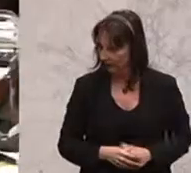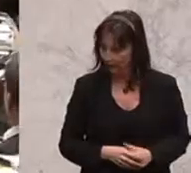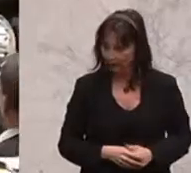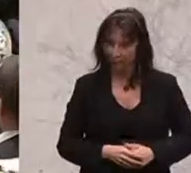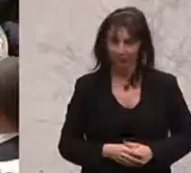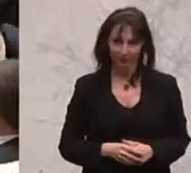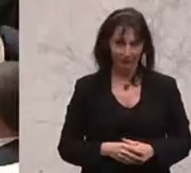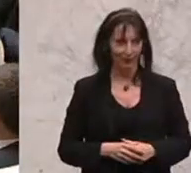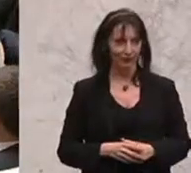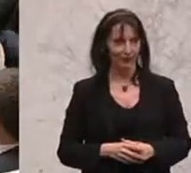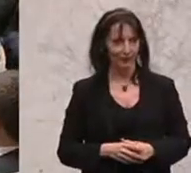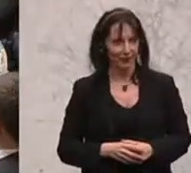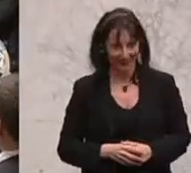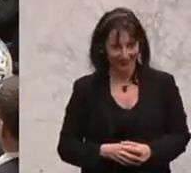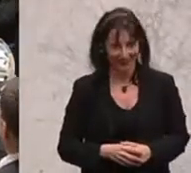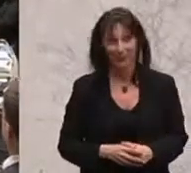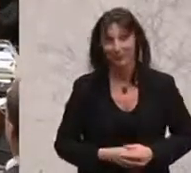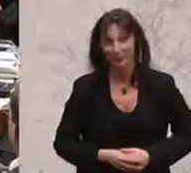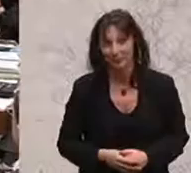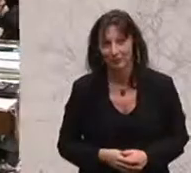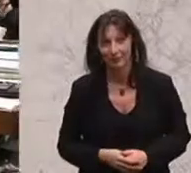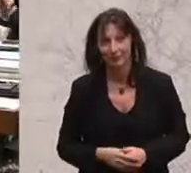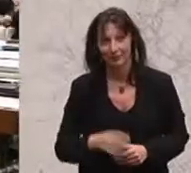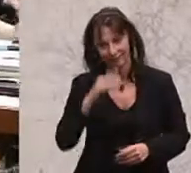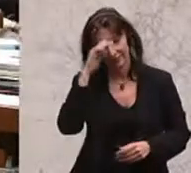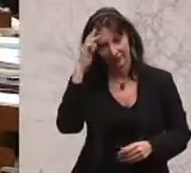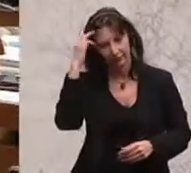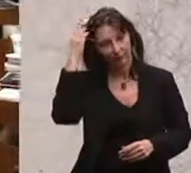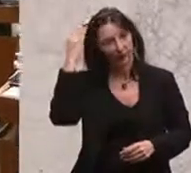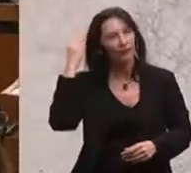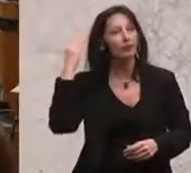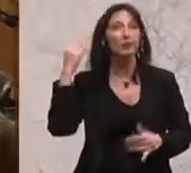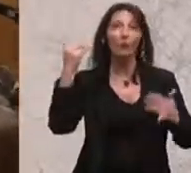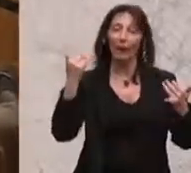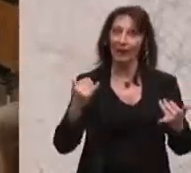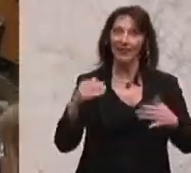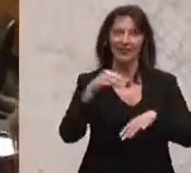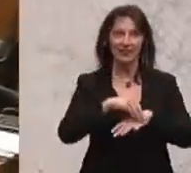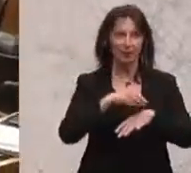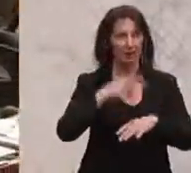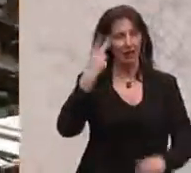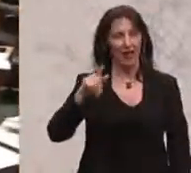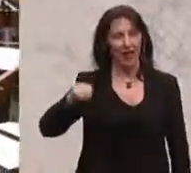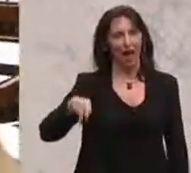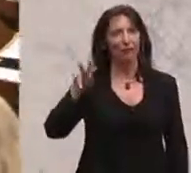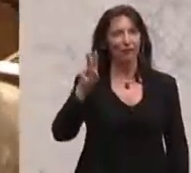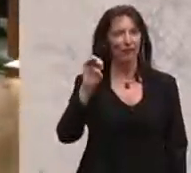und Finanzpolitik und erfordert einmal mehr ein Ende der Geheimhaltungspraktiken bei der Aktenbeschaffung für den Urschuss.